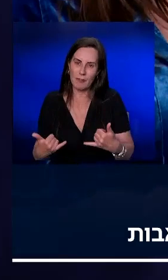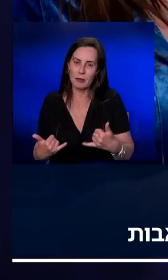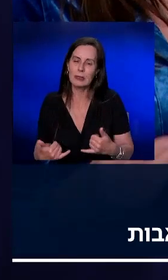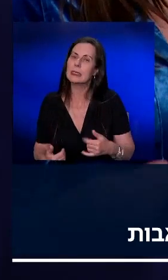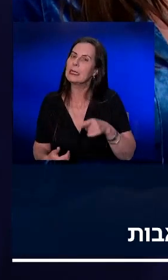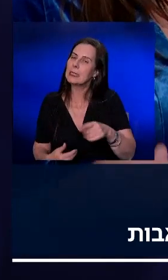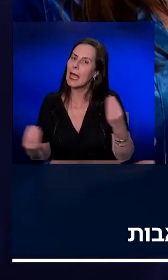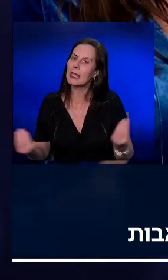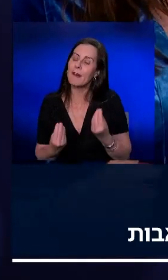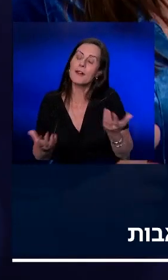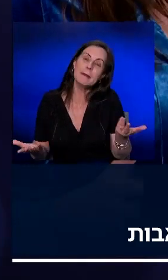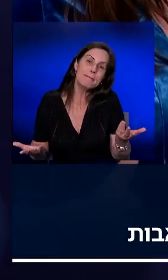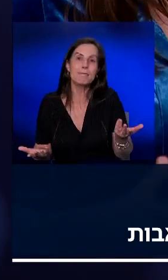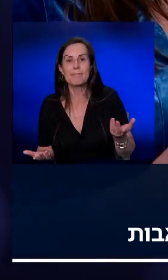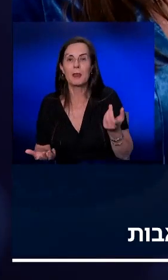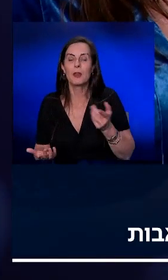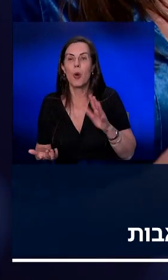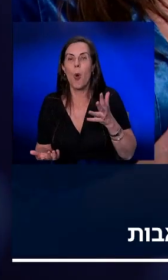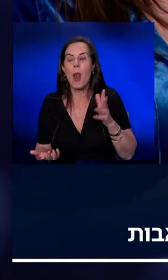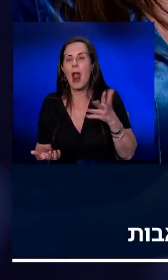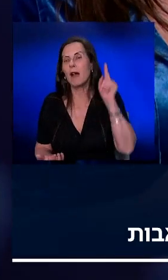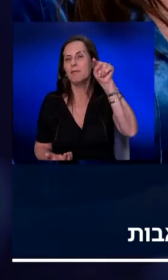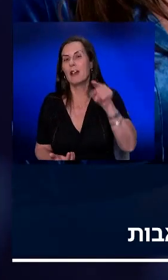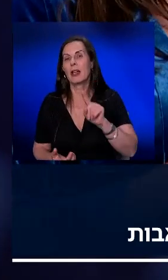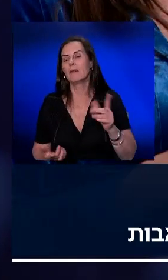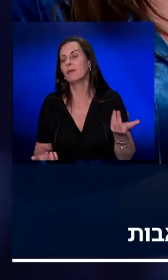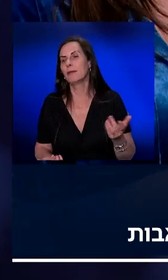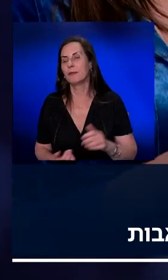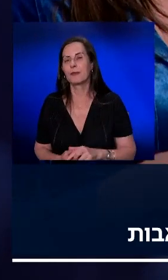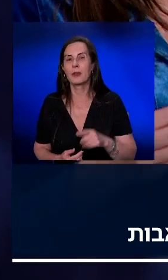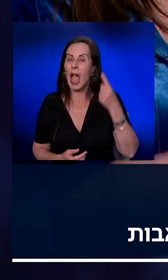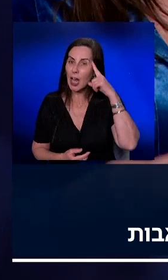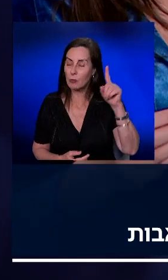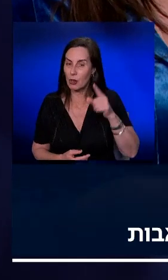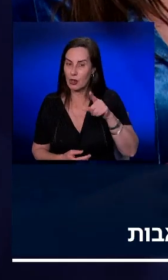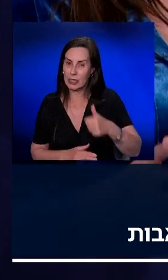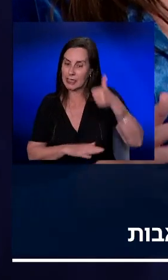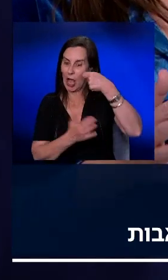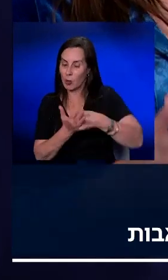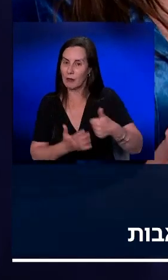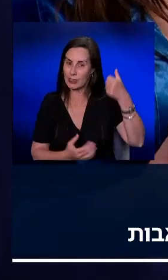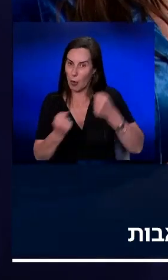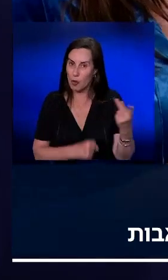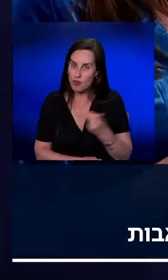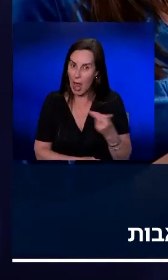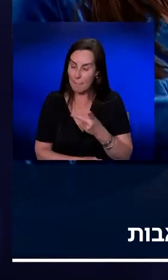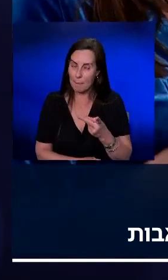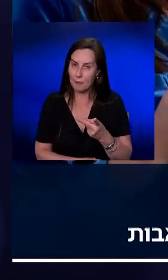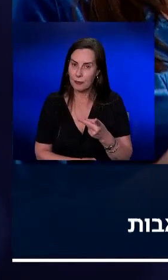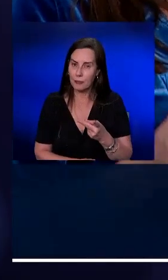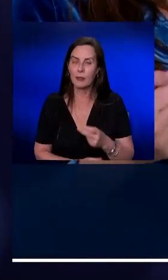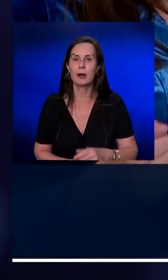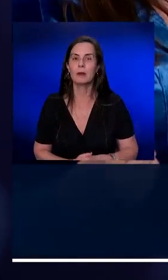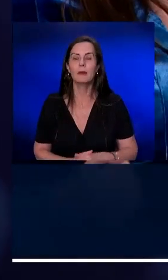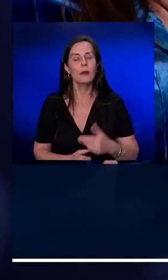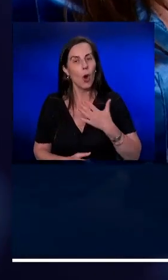האירוע הזה כרגע לחזה שיש מעליו סימן שאלה מאוד גדול. היוזמה ששרי האוצר והתחבורה, ליברמן ומיכאלי